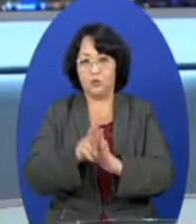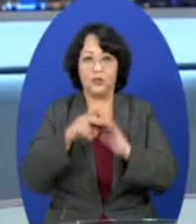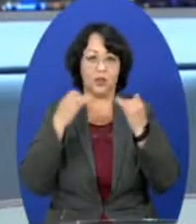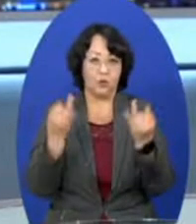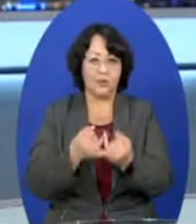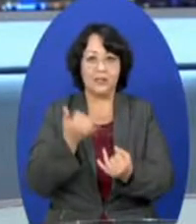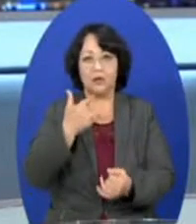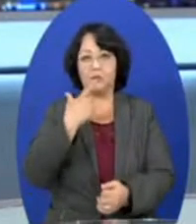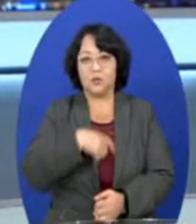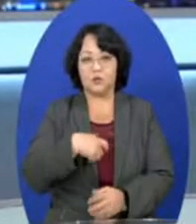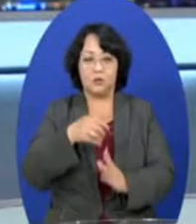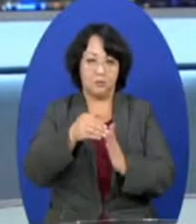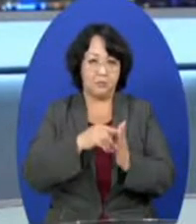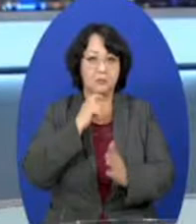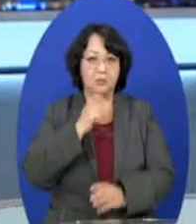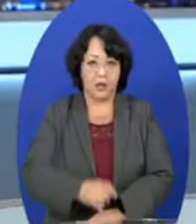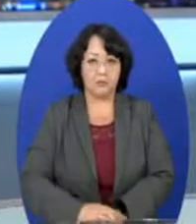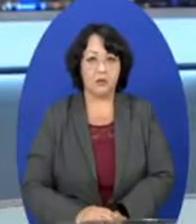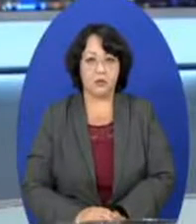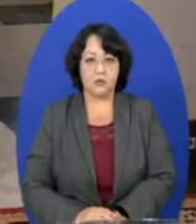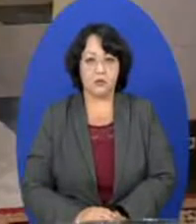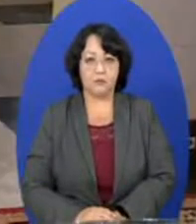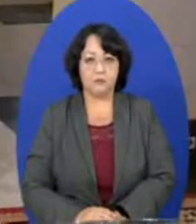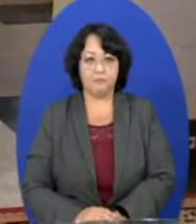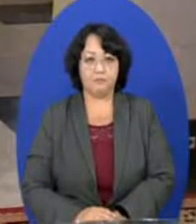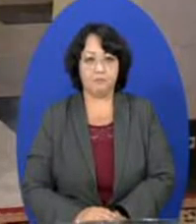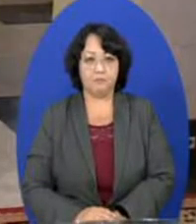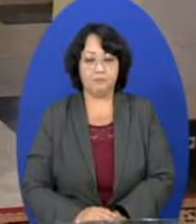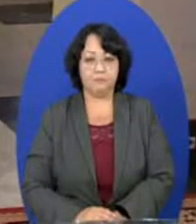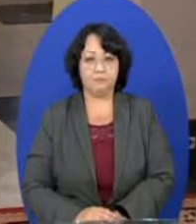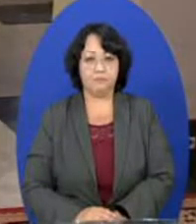гэж улсын хурлын зарим гишүүд тайлбарлаж байгаа юм а.